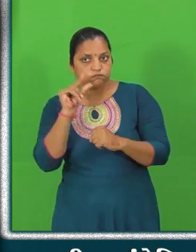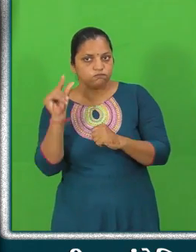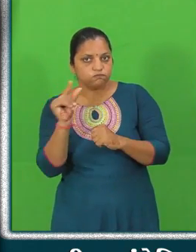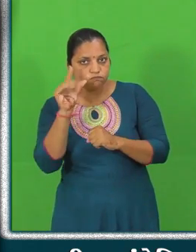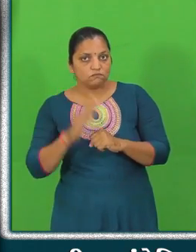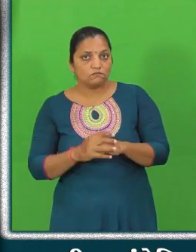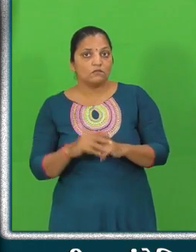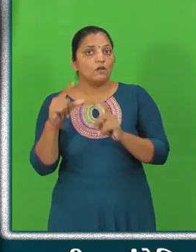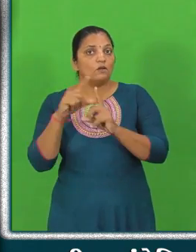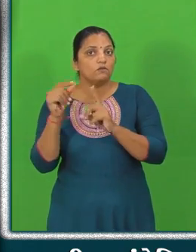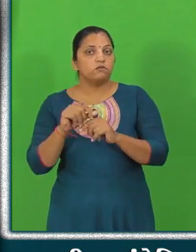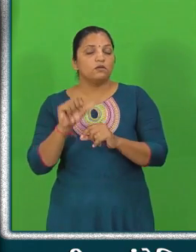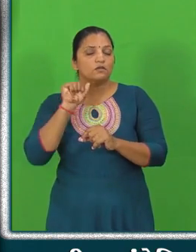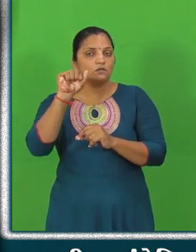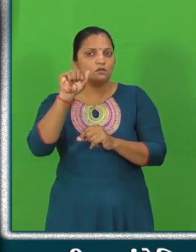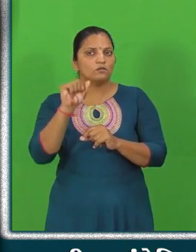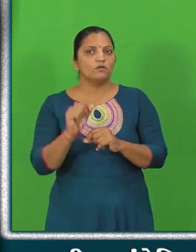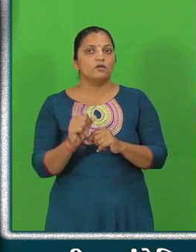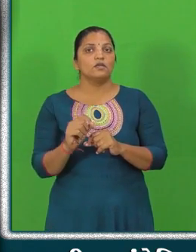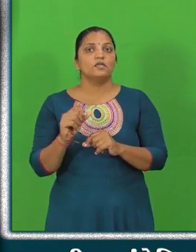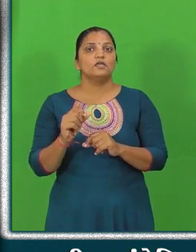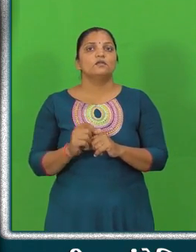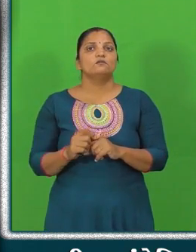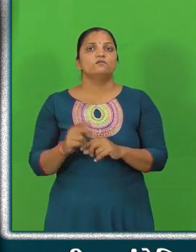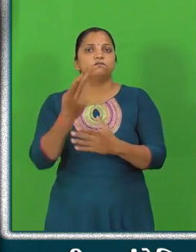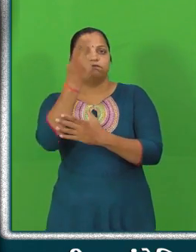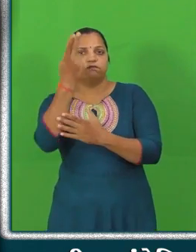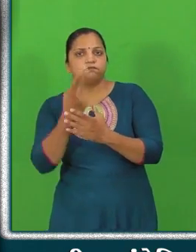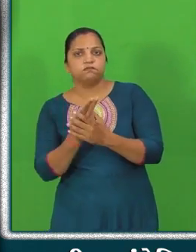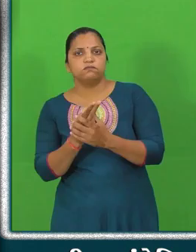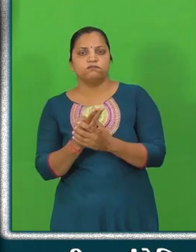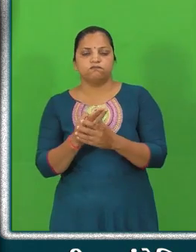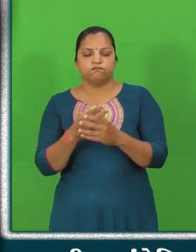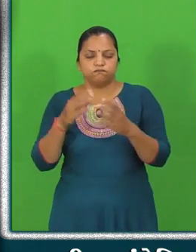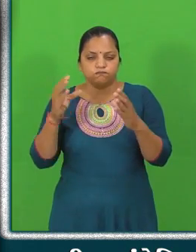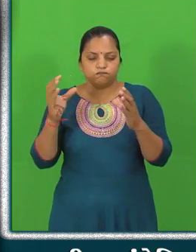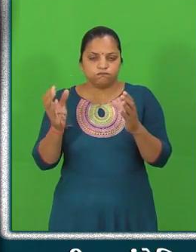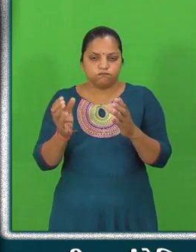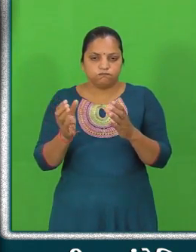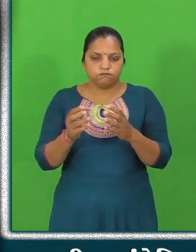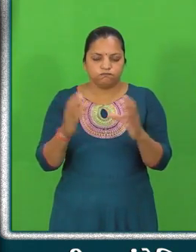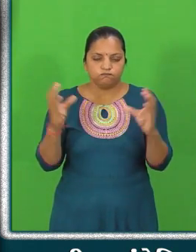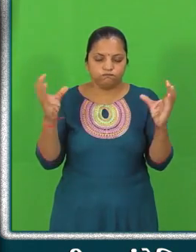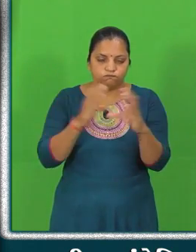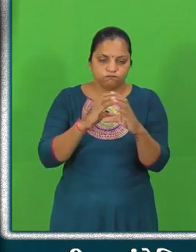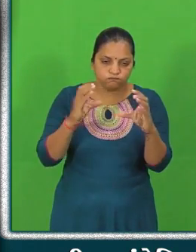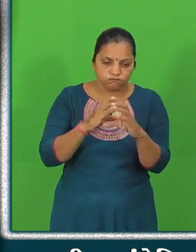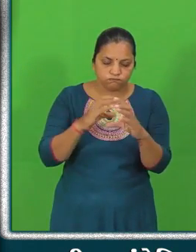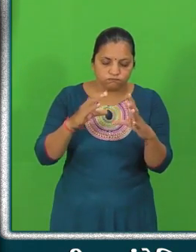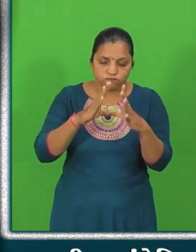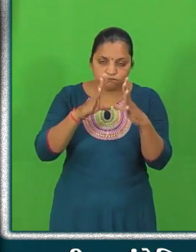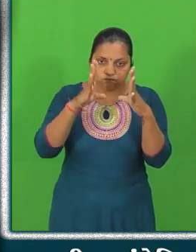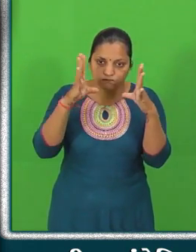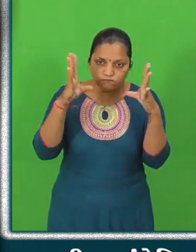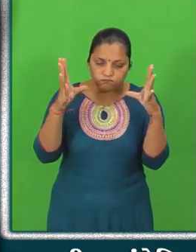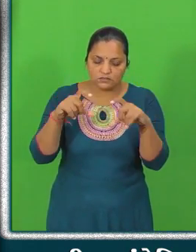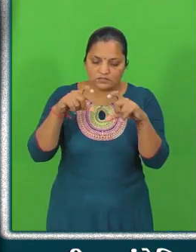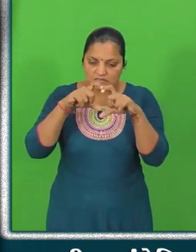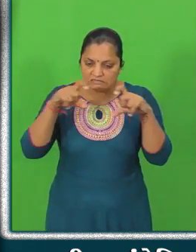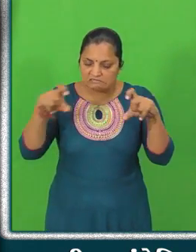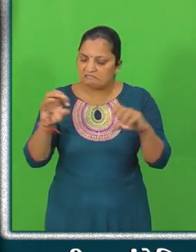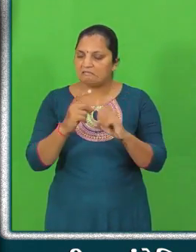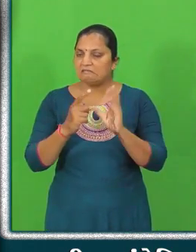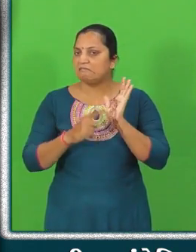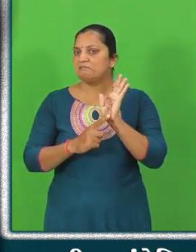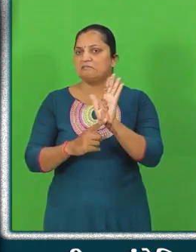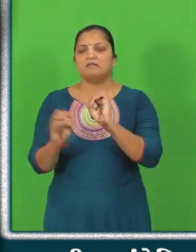શકો, પણ તમારી આકૃતિ જે કિરણાકૃતિ છે એ બહુ જ કન્જેસ્ટેડ થઈ જશે, કિરણોનો ભરમાર થઈ જશે અંદર, તમે સ્પષ્ટ નહીં